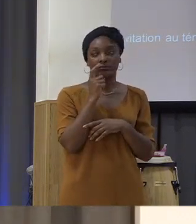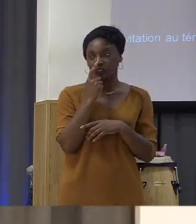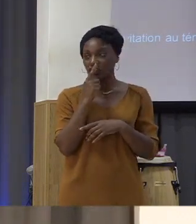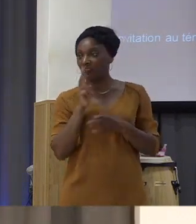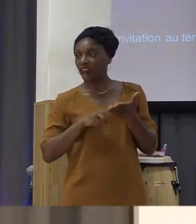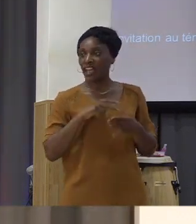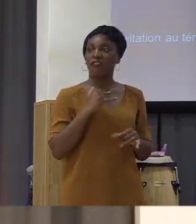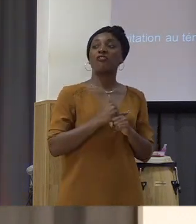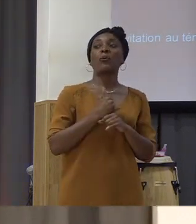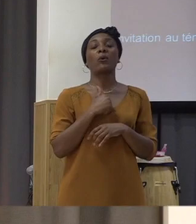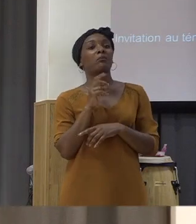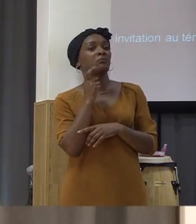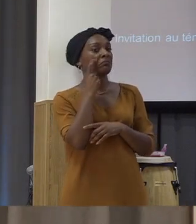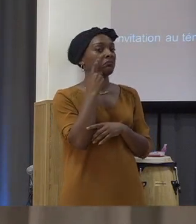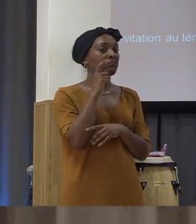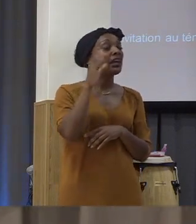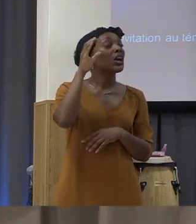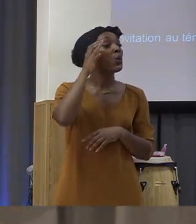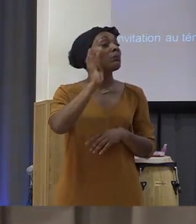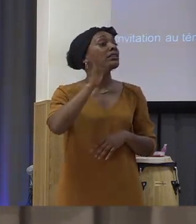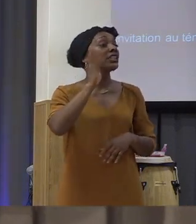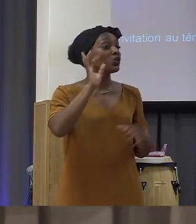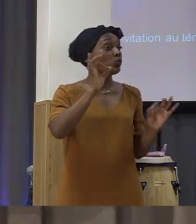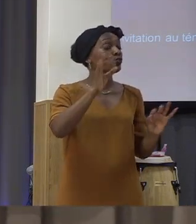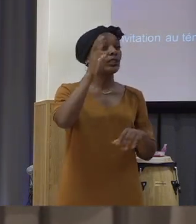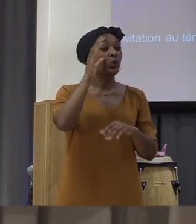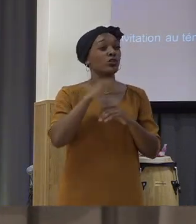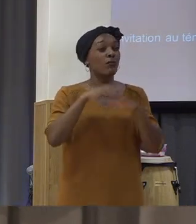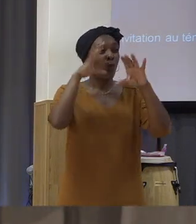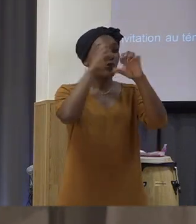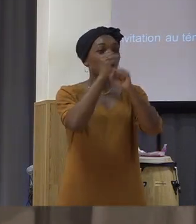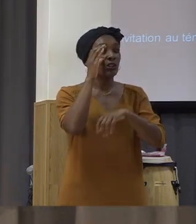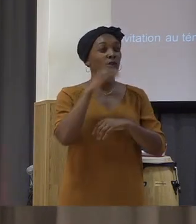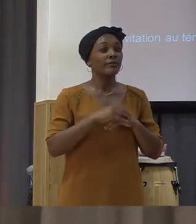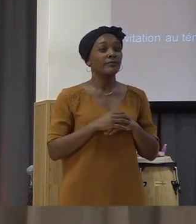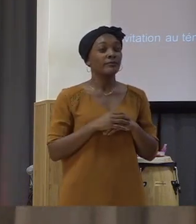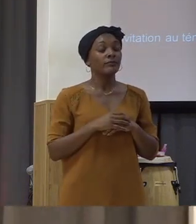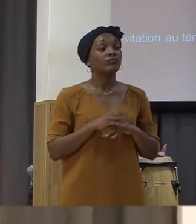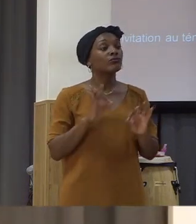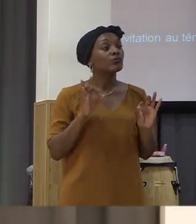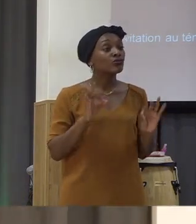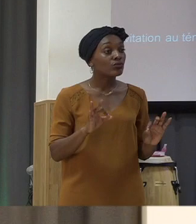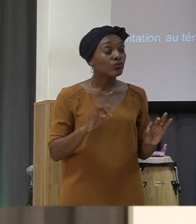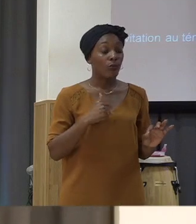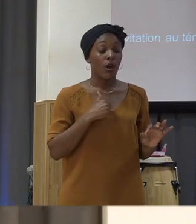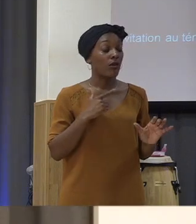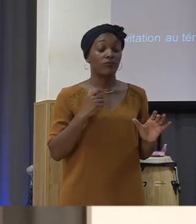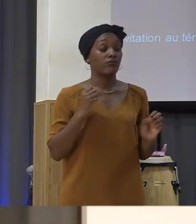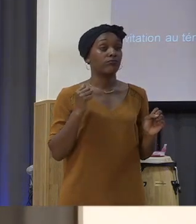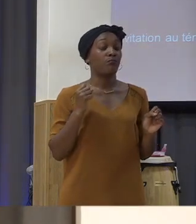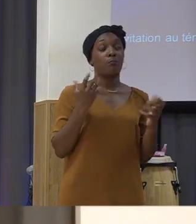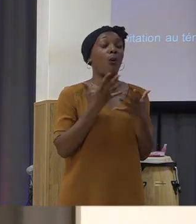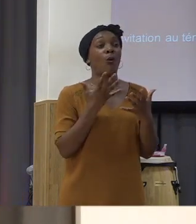vrai. Vous écoutez le message, vous écoutez ce qui est dit. Et bien moi, j'ai été particulièrement frappé ce